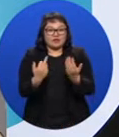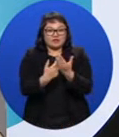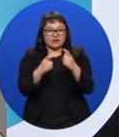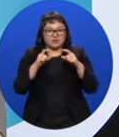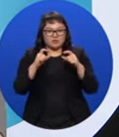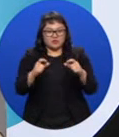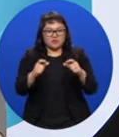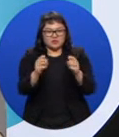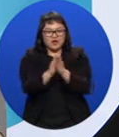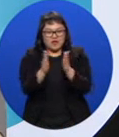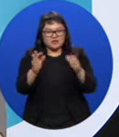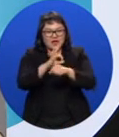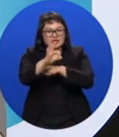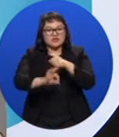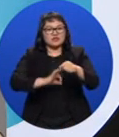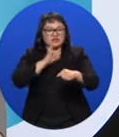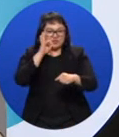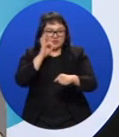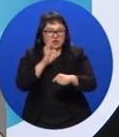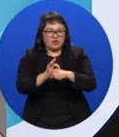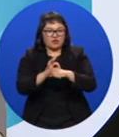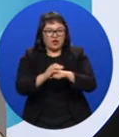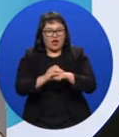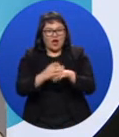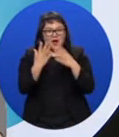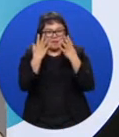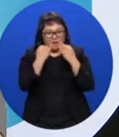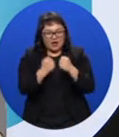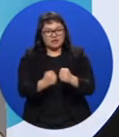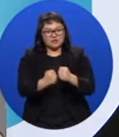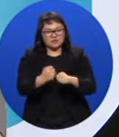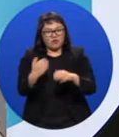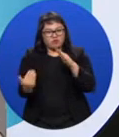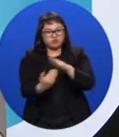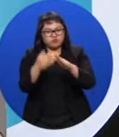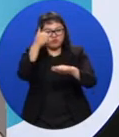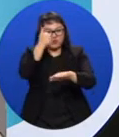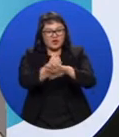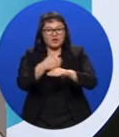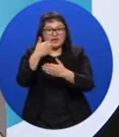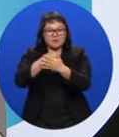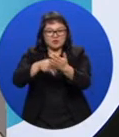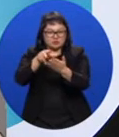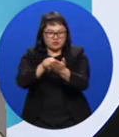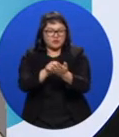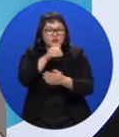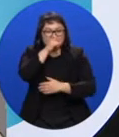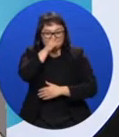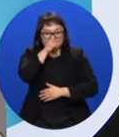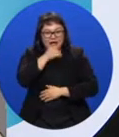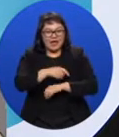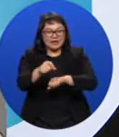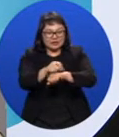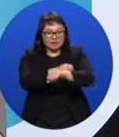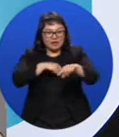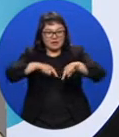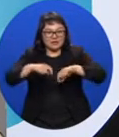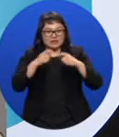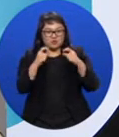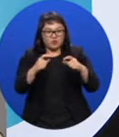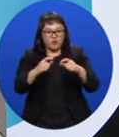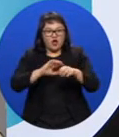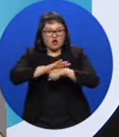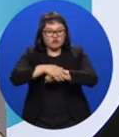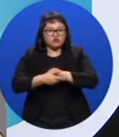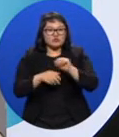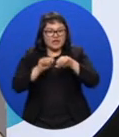제주특별자치도가 출범한 지 올해 꼭 10년인데요. 그동안 많은 성과가 있었지만 남겨진 과제도 적지 않습니다. 특별자치도와